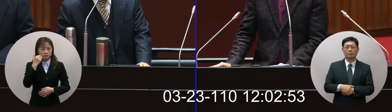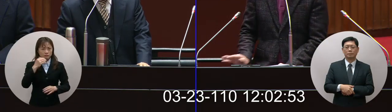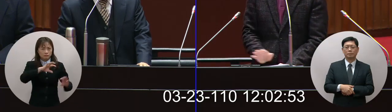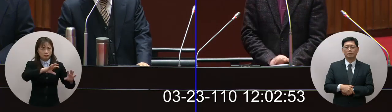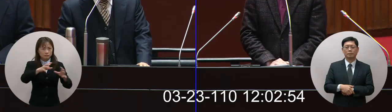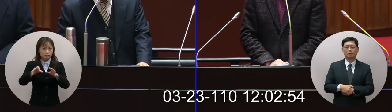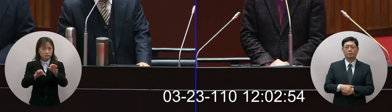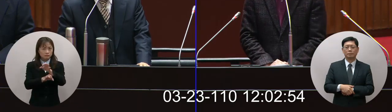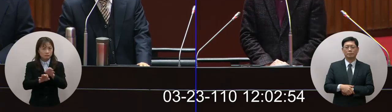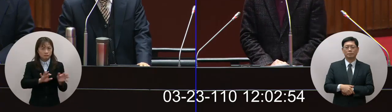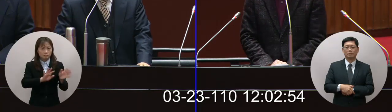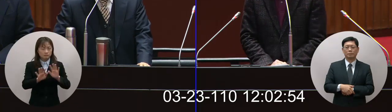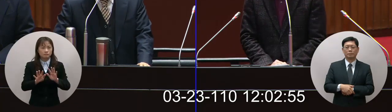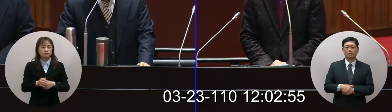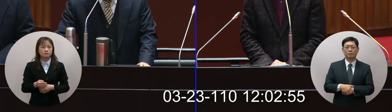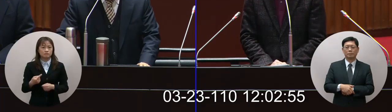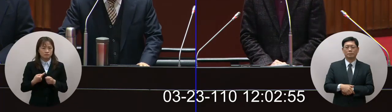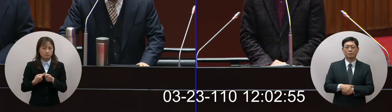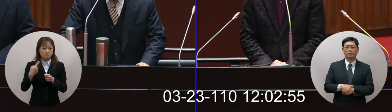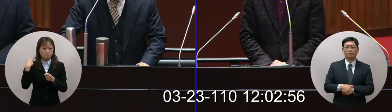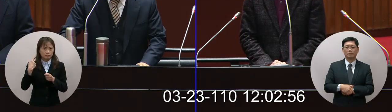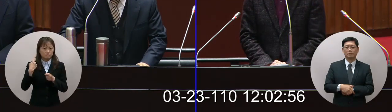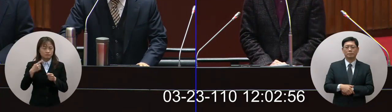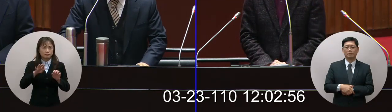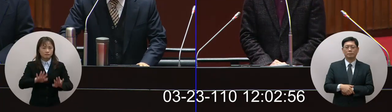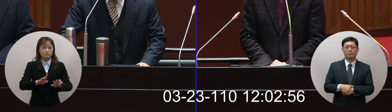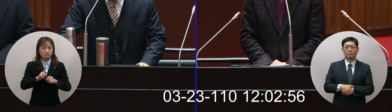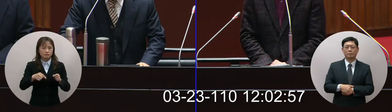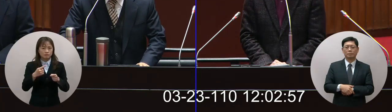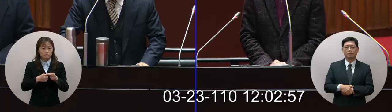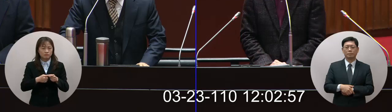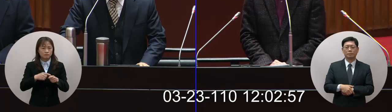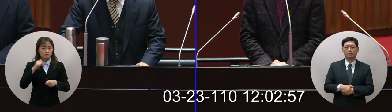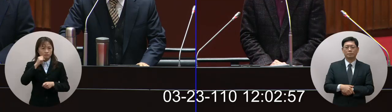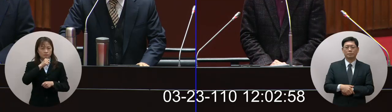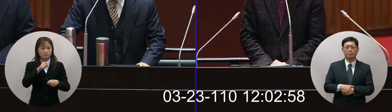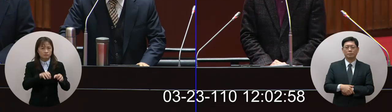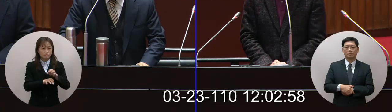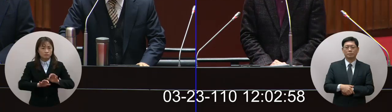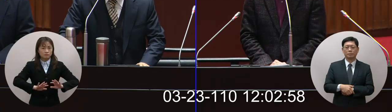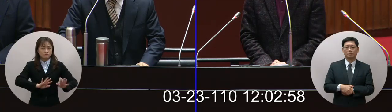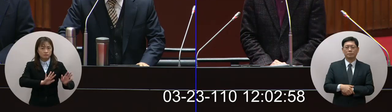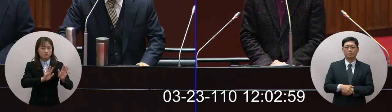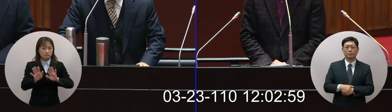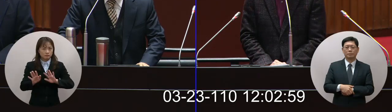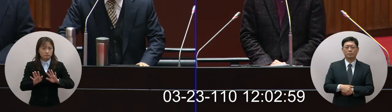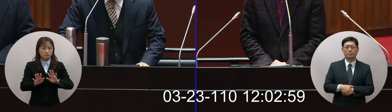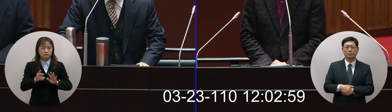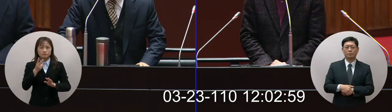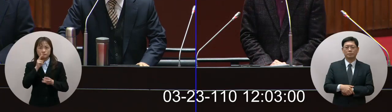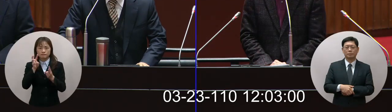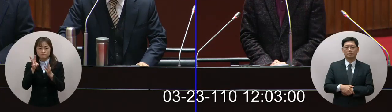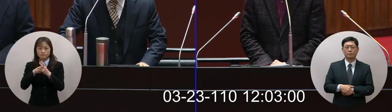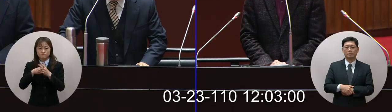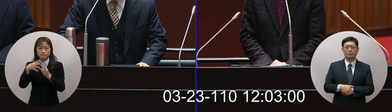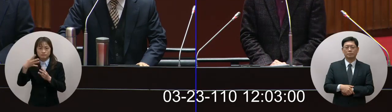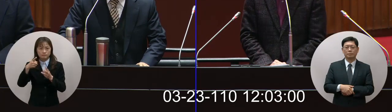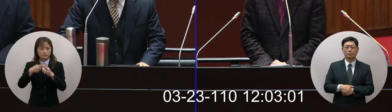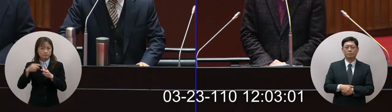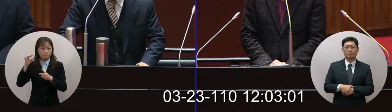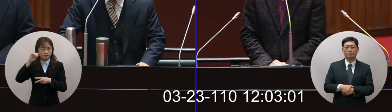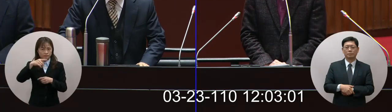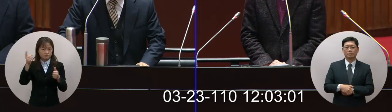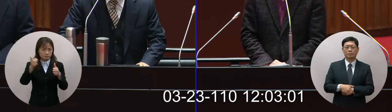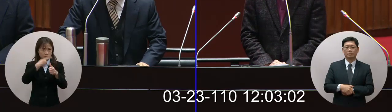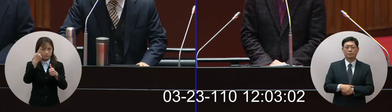比，那么去年、今年我们的经济情况都不但是亚洲四小龙之